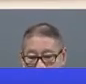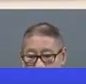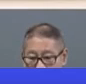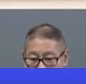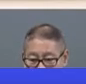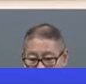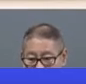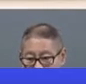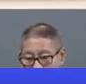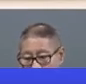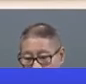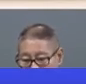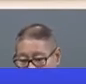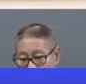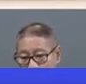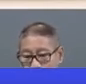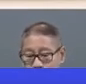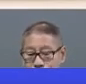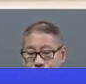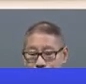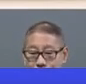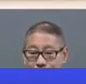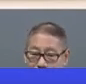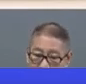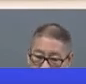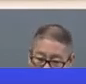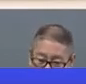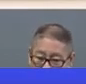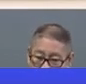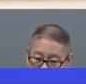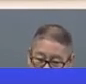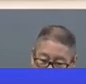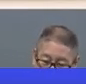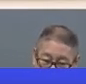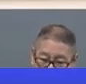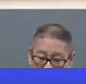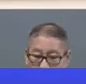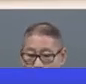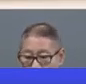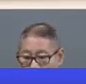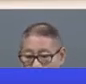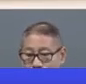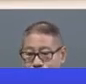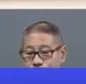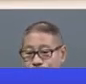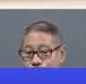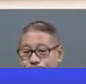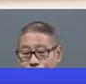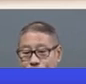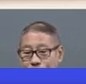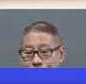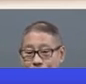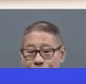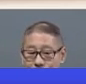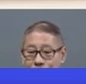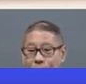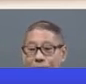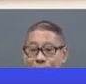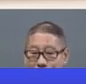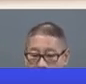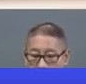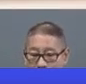ได้อ่ะว่ามันลงทะเบียนไม่ได้ซึ่งทางหน่วยงานที่เกี่ยวข้องเบอกแล้วเอ่อมันมีเวลาถึงวันที่ 15